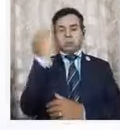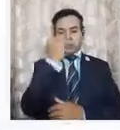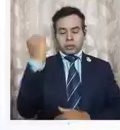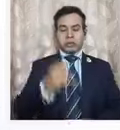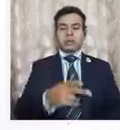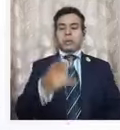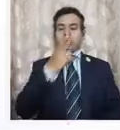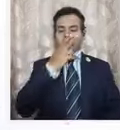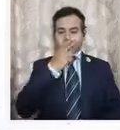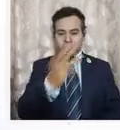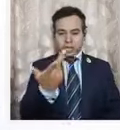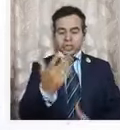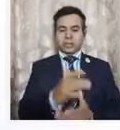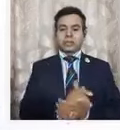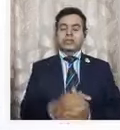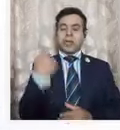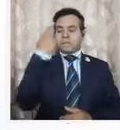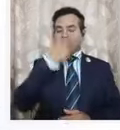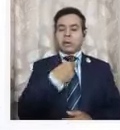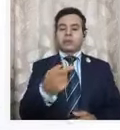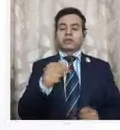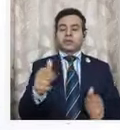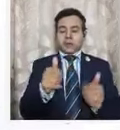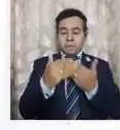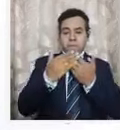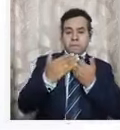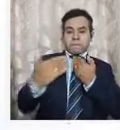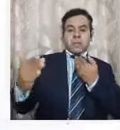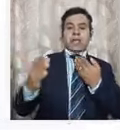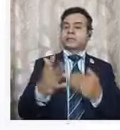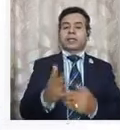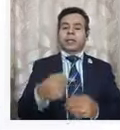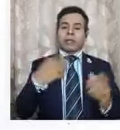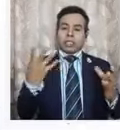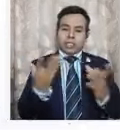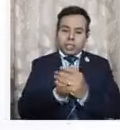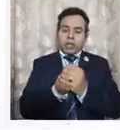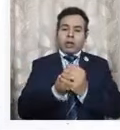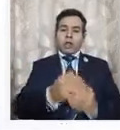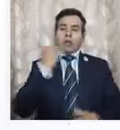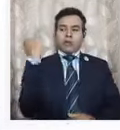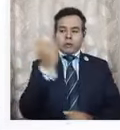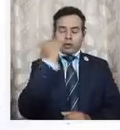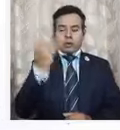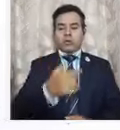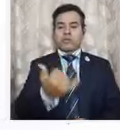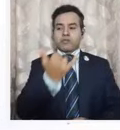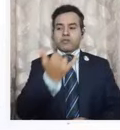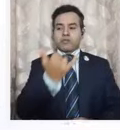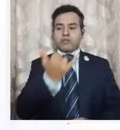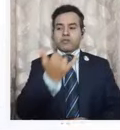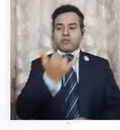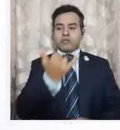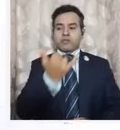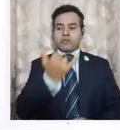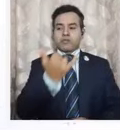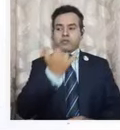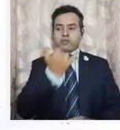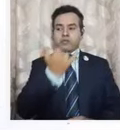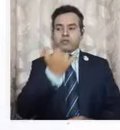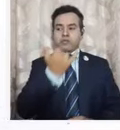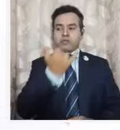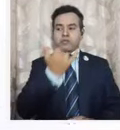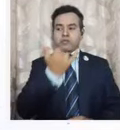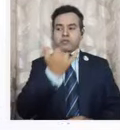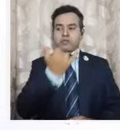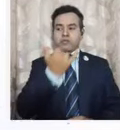আপনাদের কাছে বিনীত অনুরোধ জানাবো, আপনারা স্বাস্থ্যবিধি মেনে চলুন এবং নিজেকে সুরক্ষিত রেখে পরিবারের সকলকে সুরক্ষিত এবং